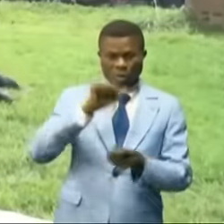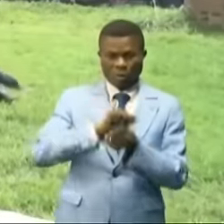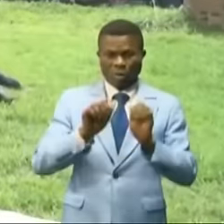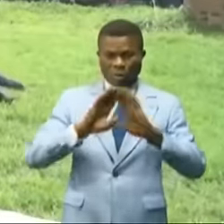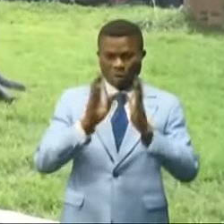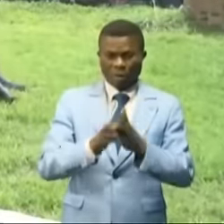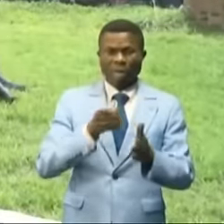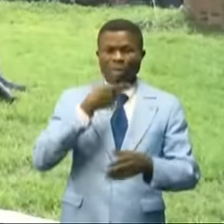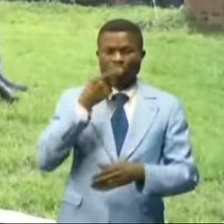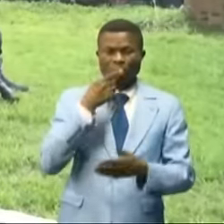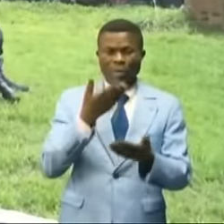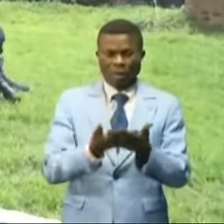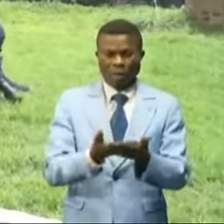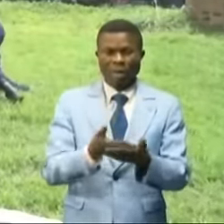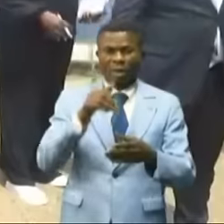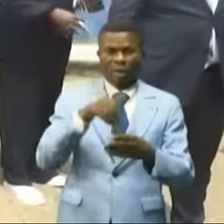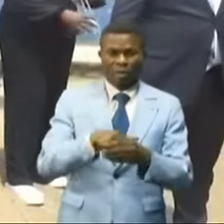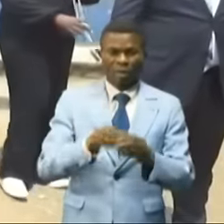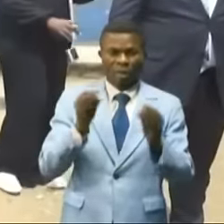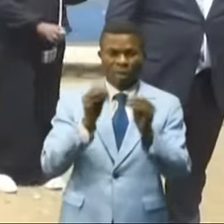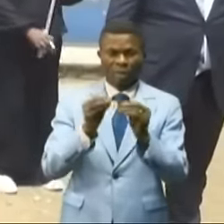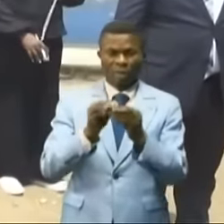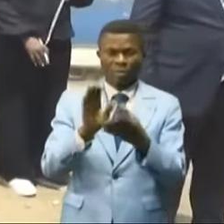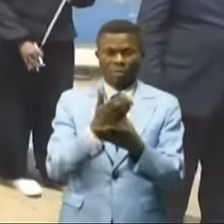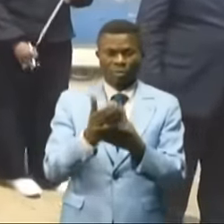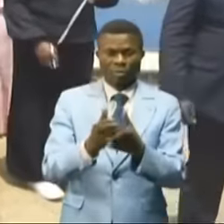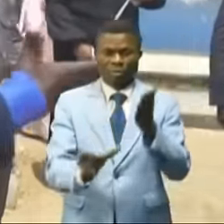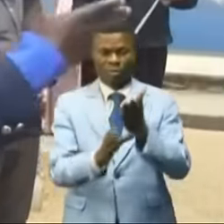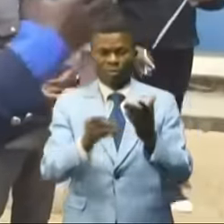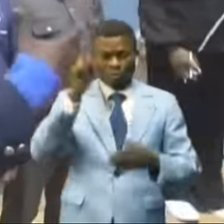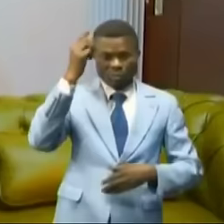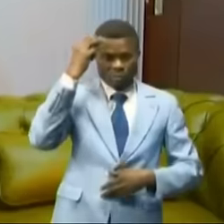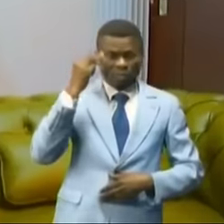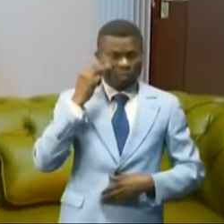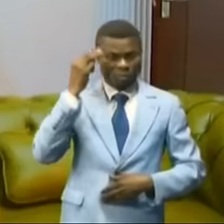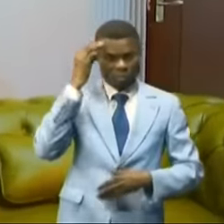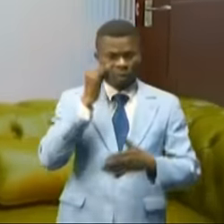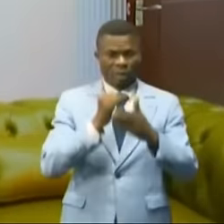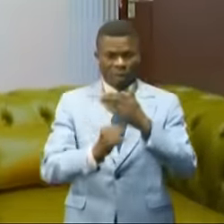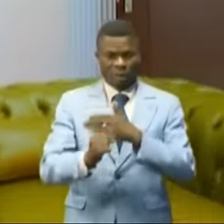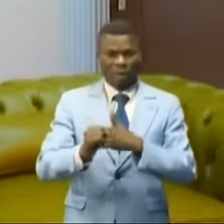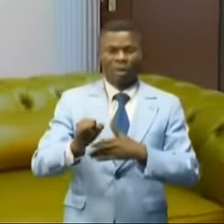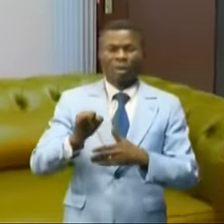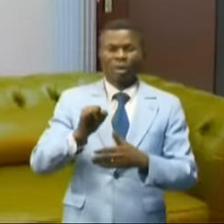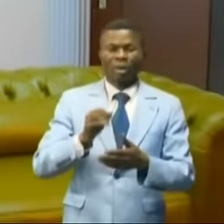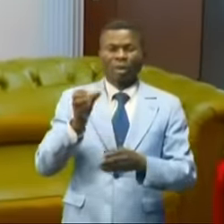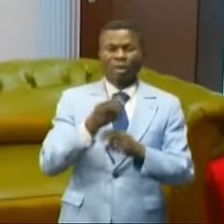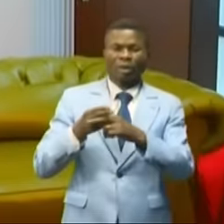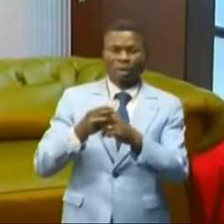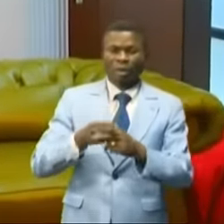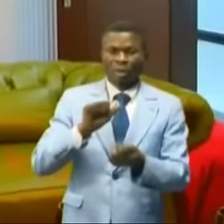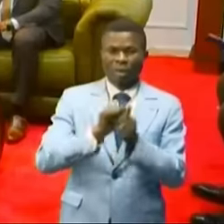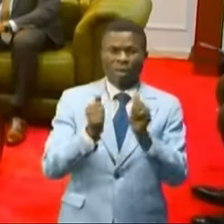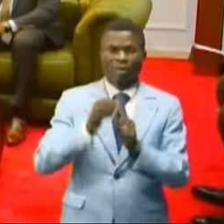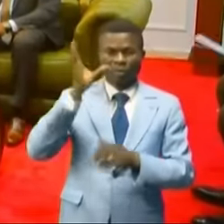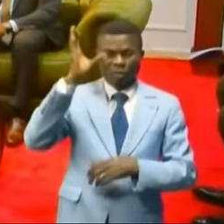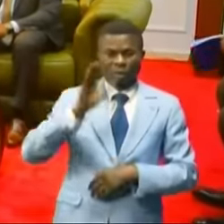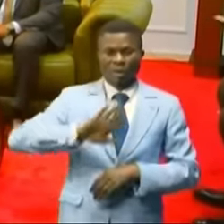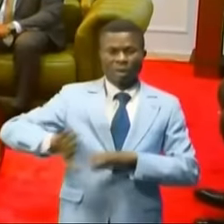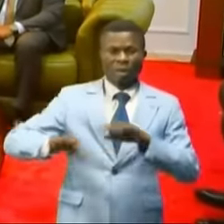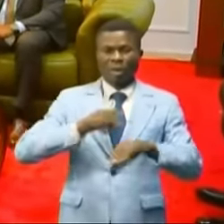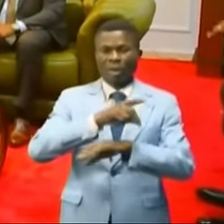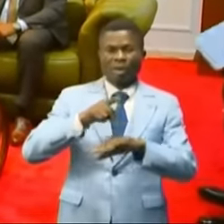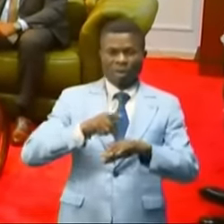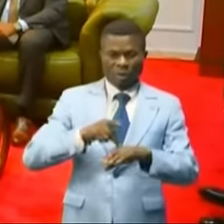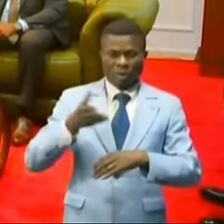été abordées lors de la rencontre entre les vice-premiers ministres, ministres de l'Intérieur, Sécurité, Décentralisation et des